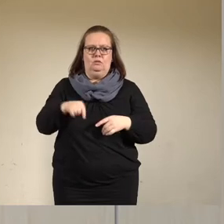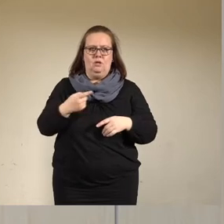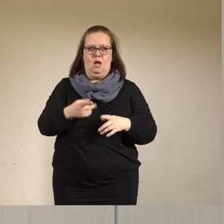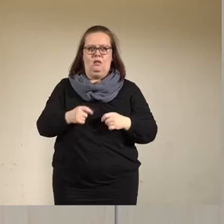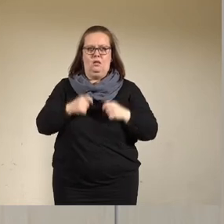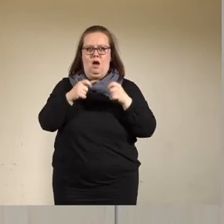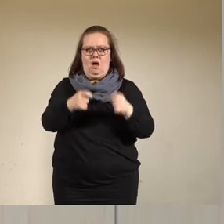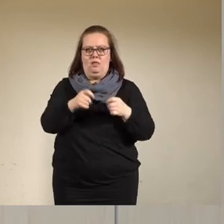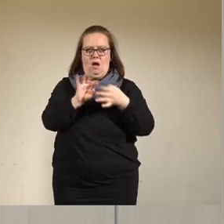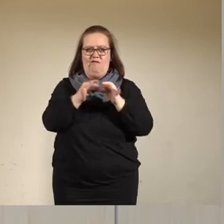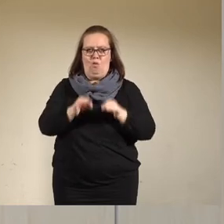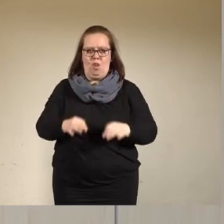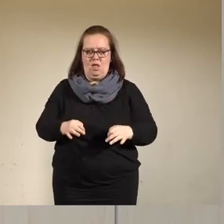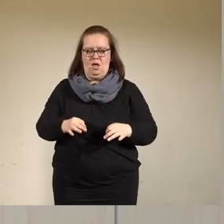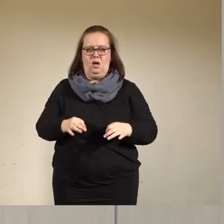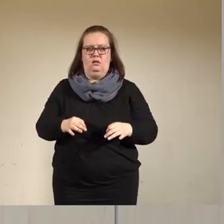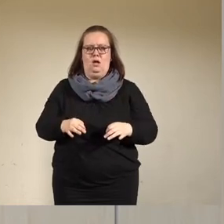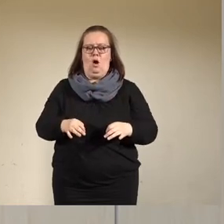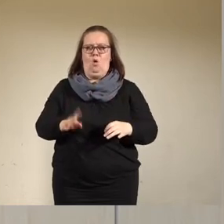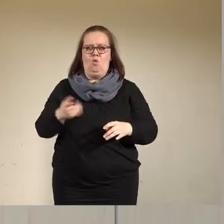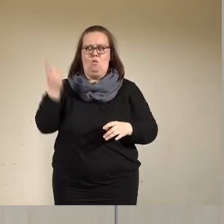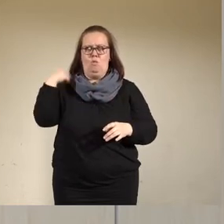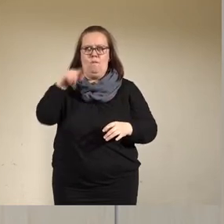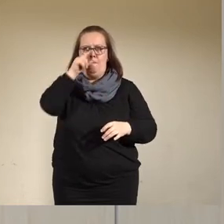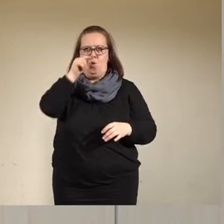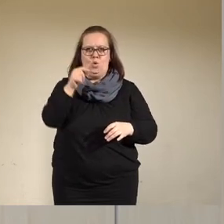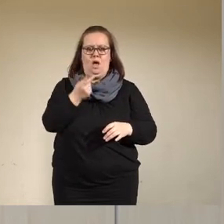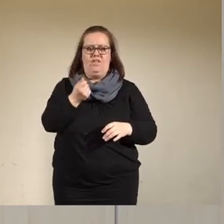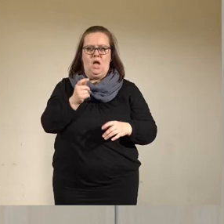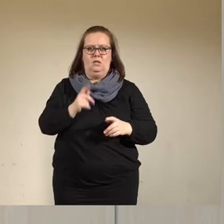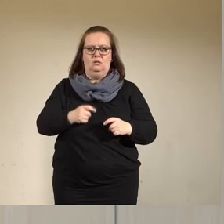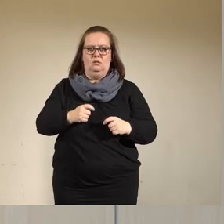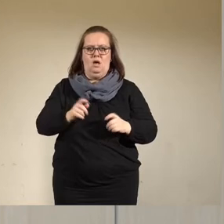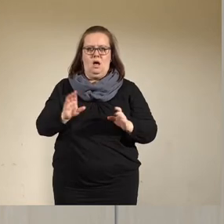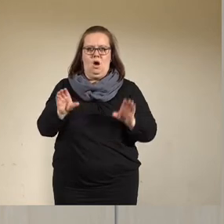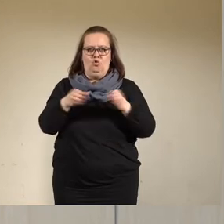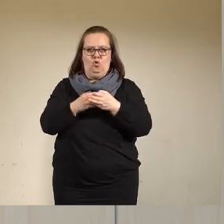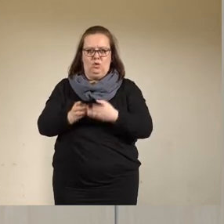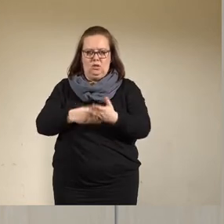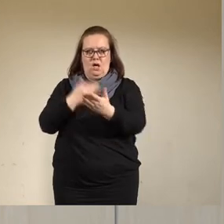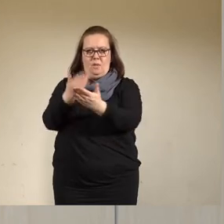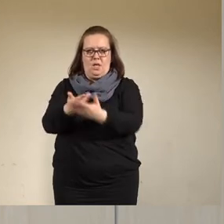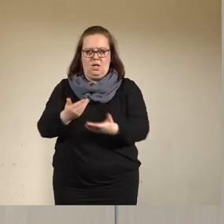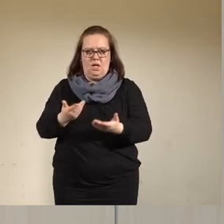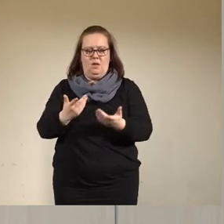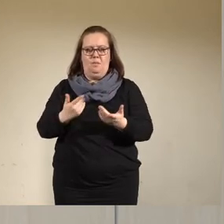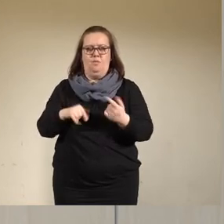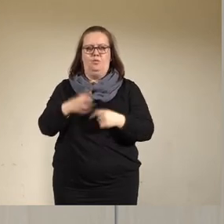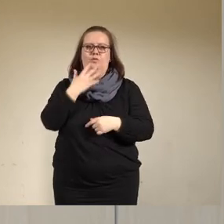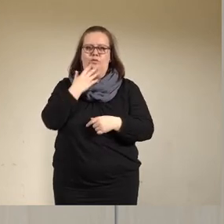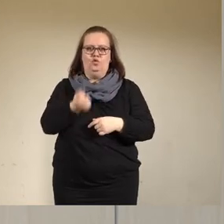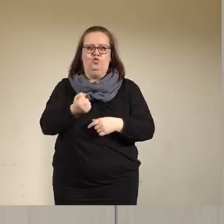Antrag formuliert, ich habe den auch am Montag in den Finanzausschuss eingebracht, mit dem